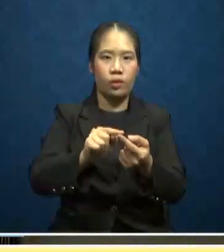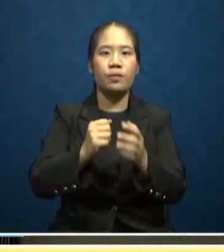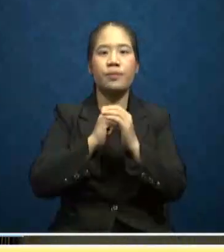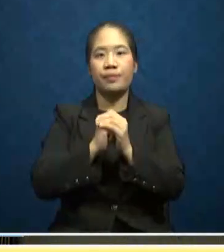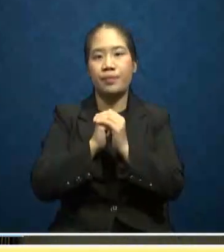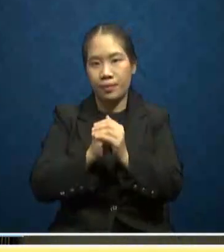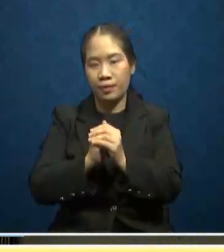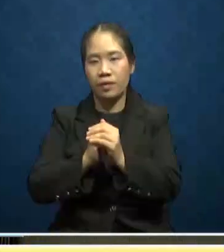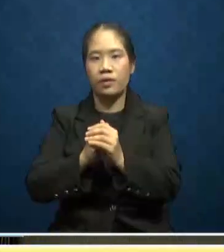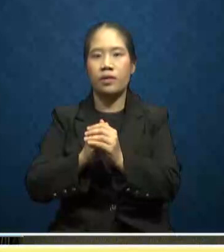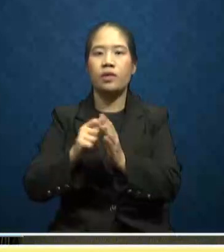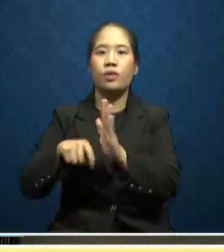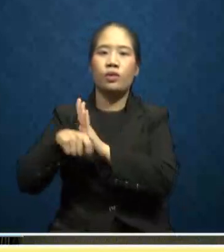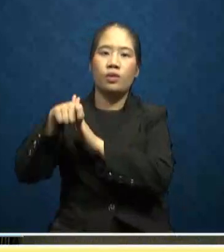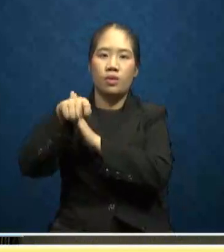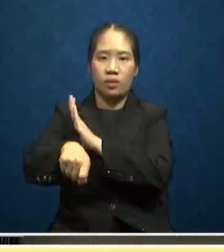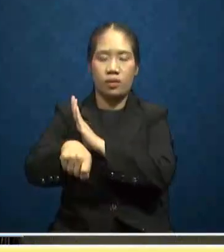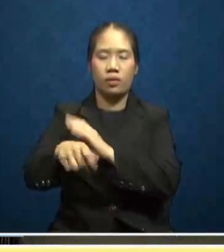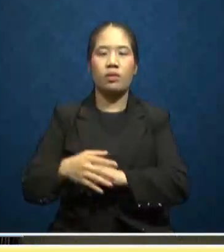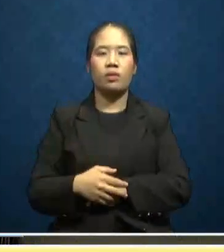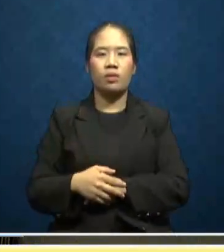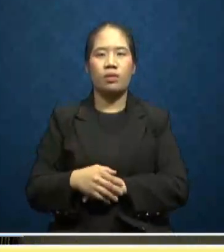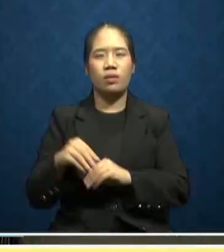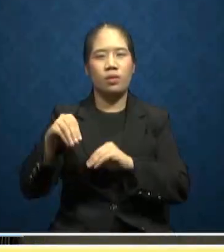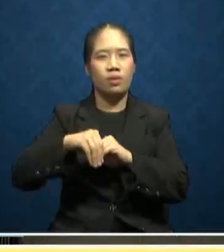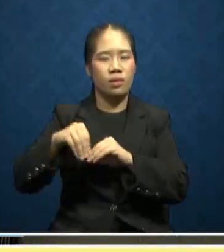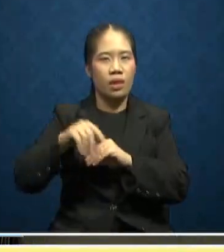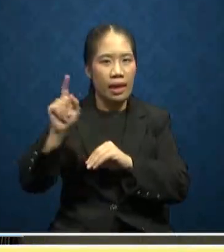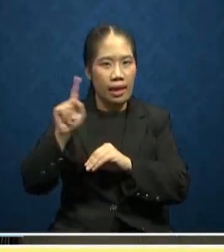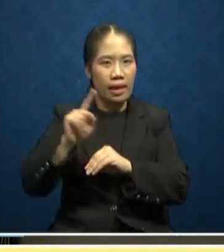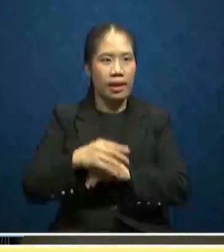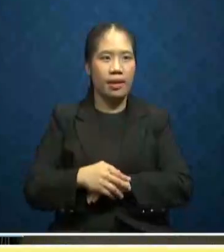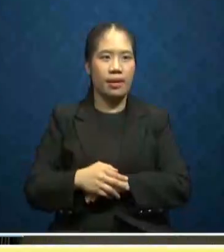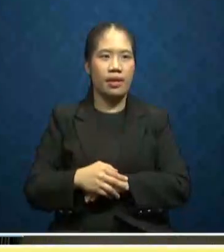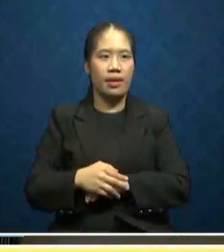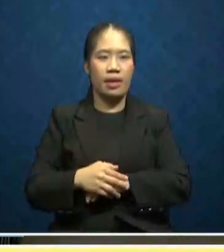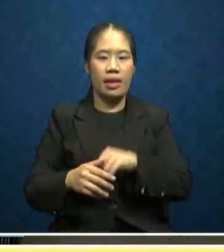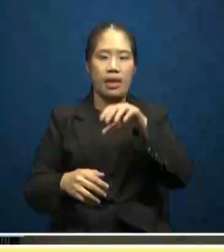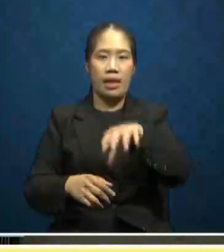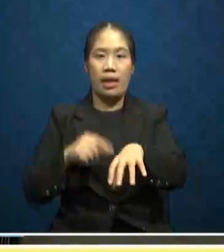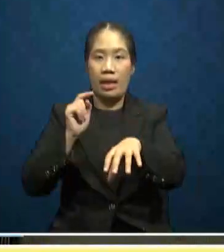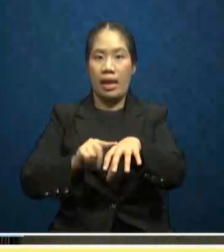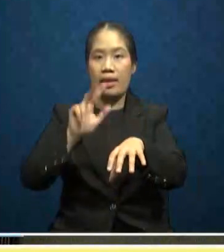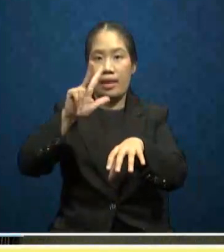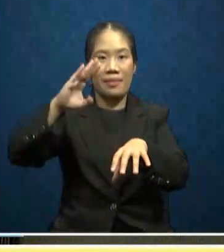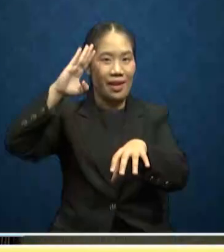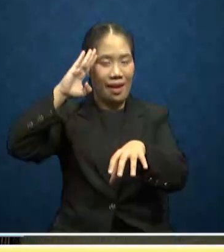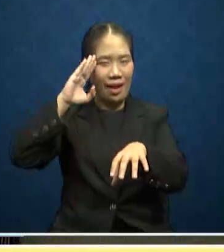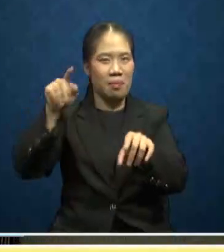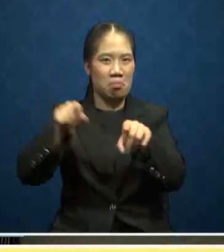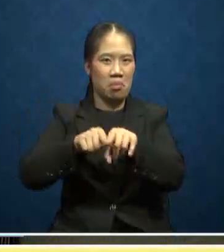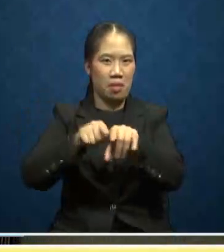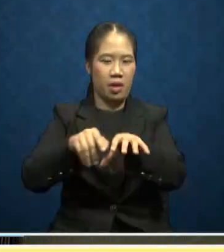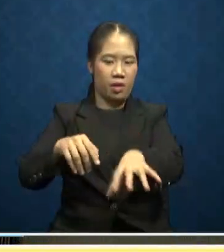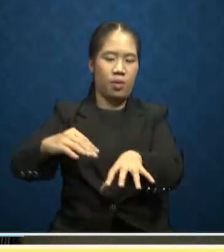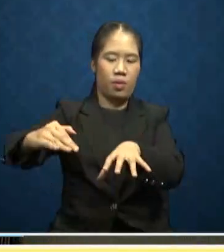ครราชสีมาตัดกับหมายเลข33ตรงแยก3ทหารอำเภอกบินบุรีเส้นทางดังกล่าวนะครับเป็นทางสายใหญ่ตัดกัน